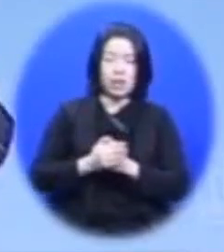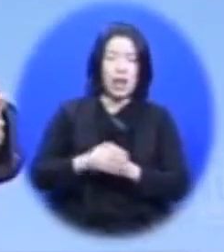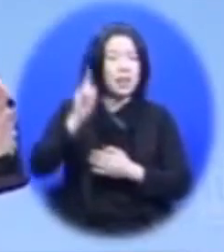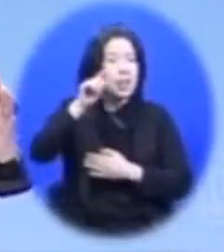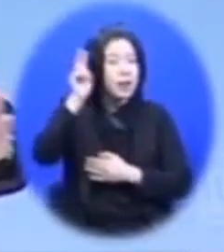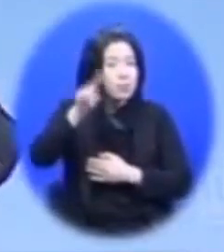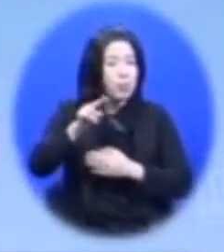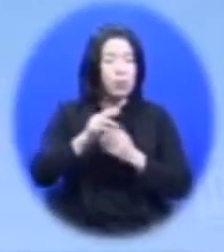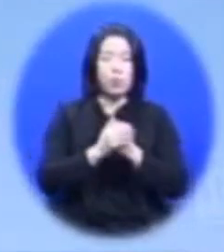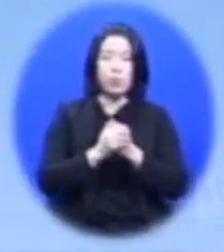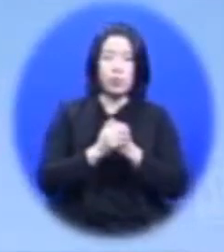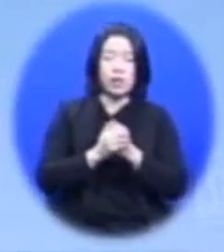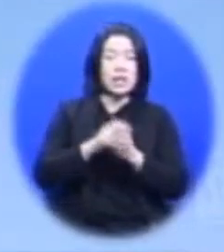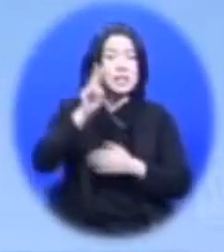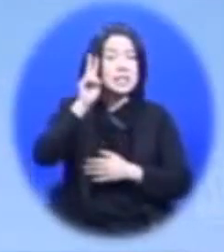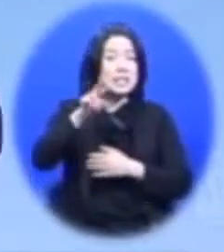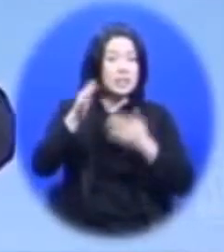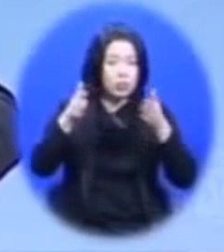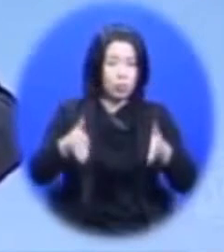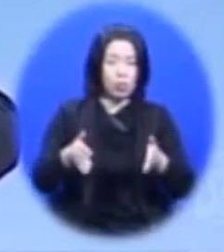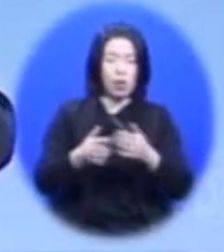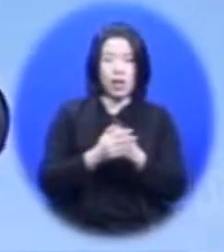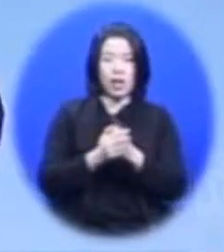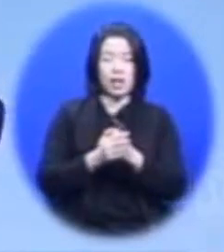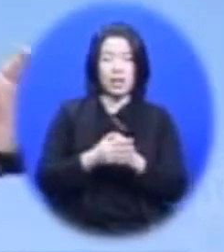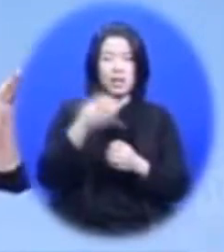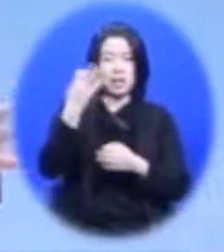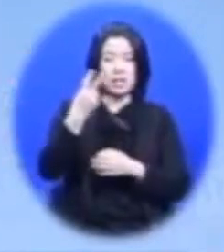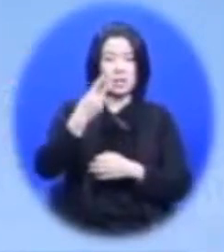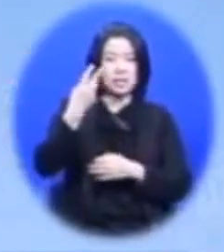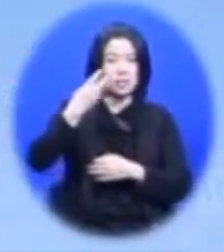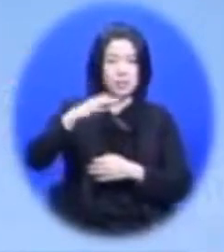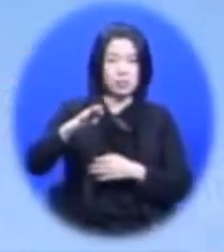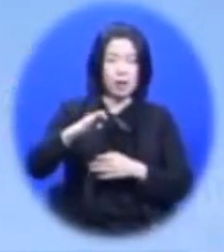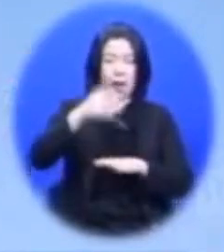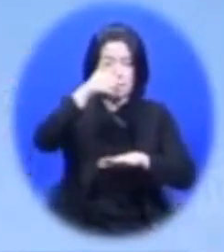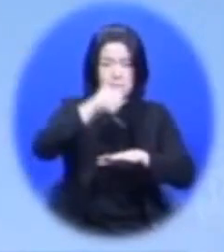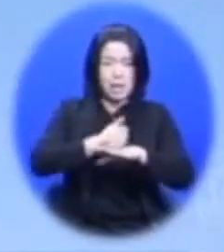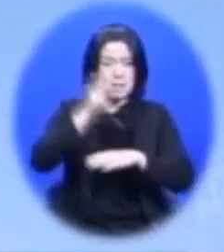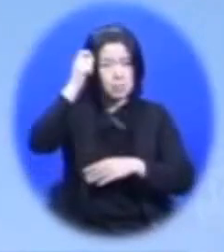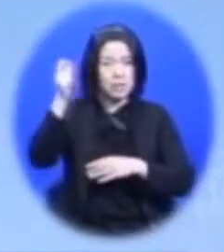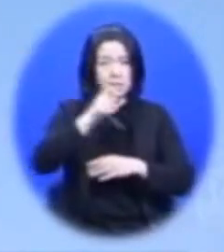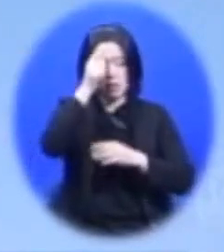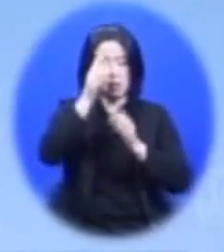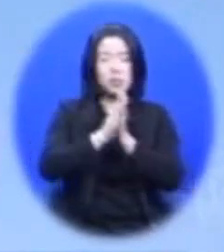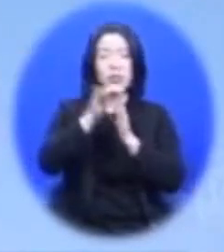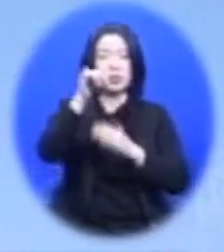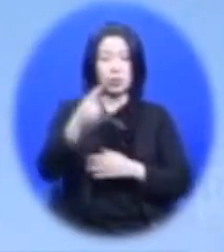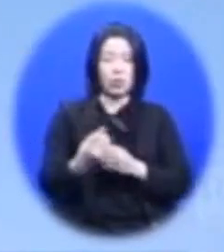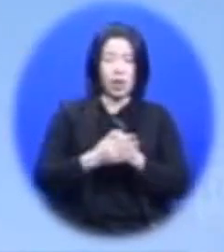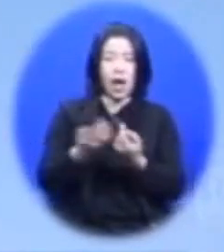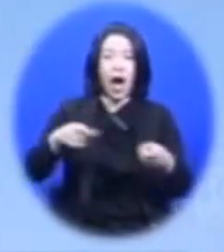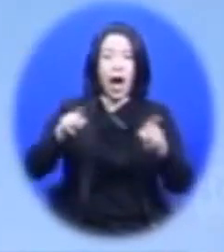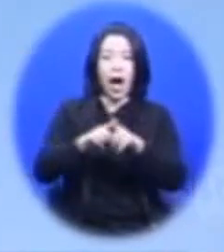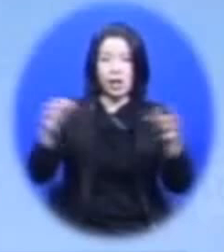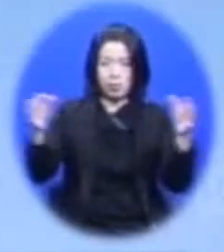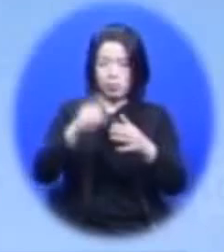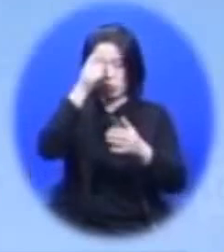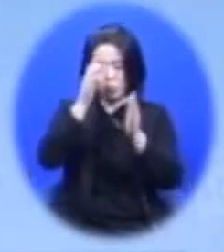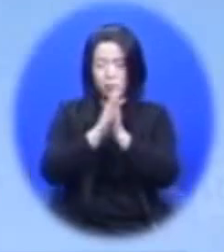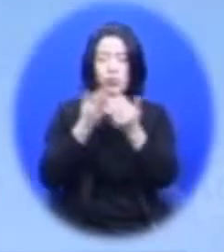모레 이틀 동안에 이제 2014년 마지막 새벽기도 함께 모여 기도해